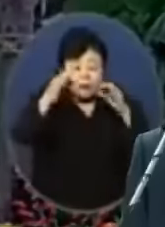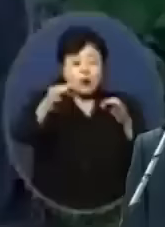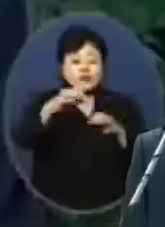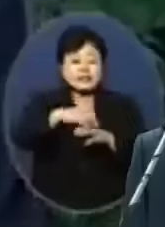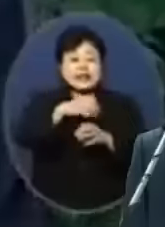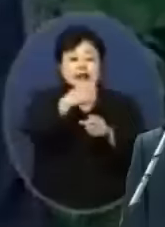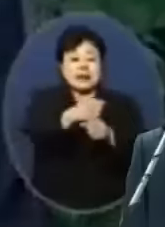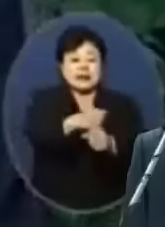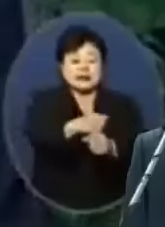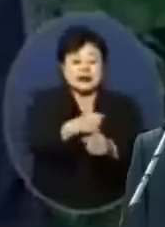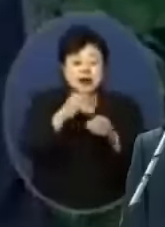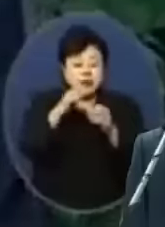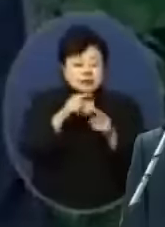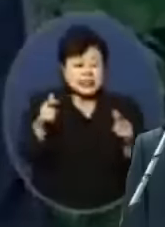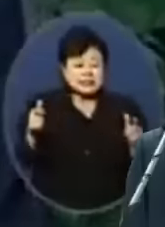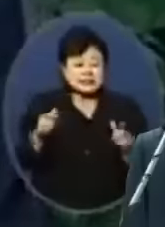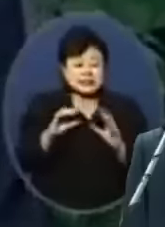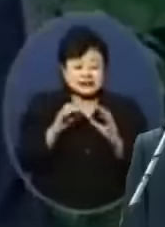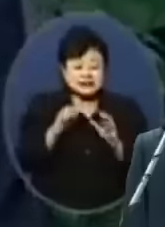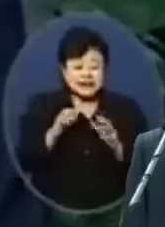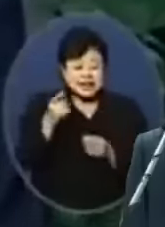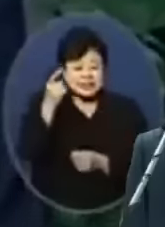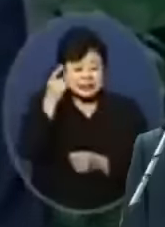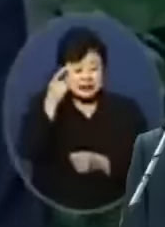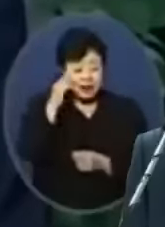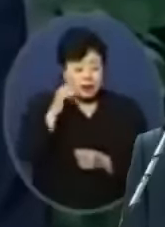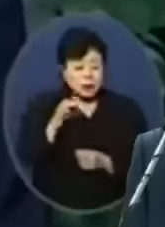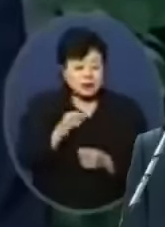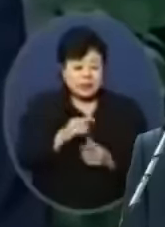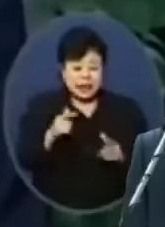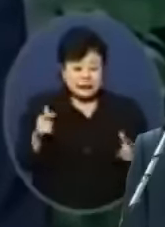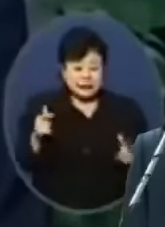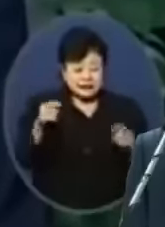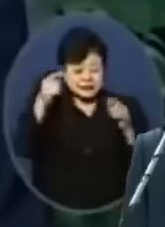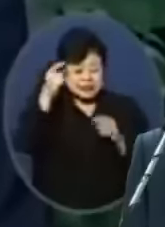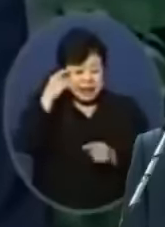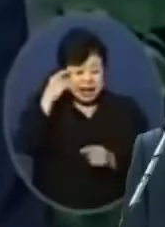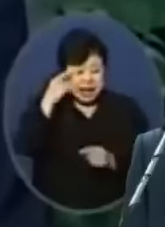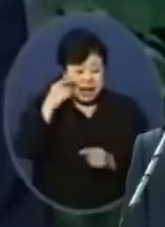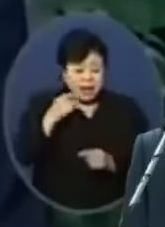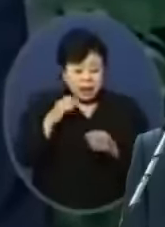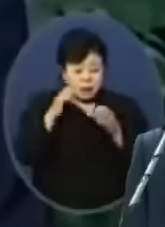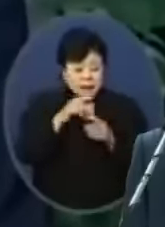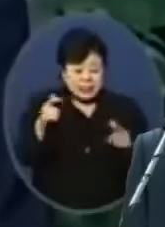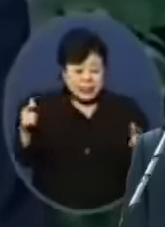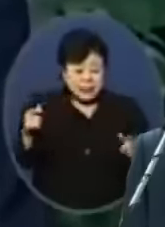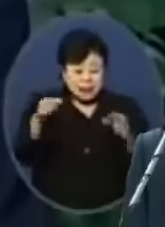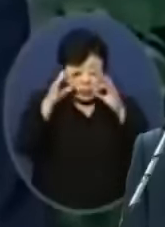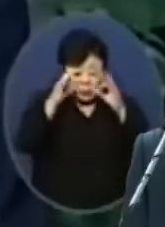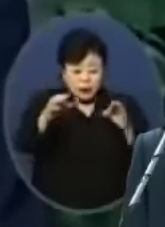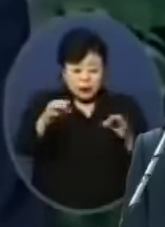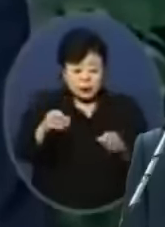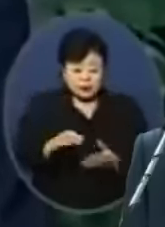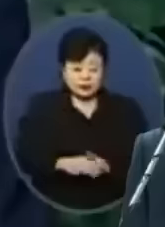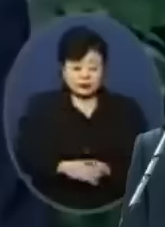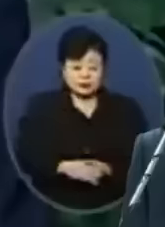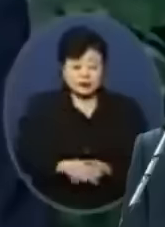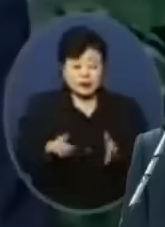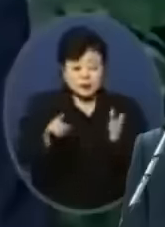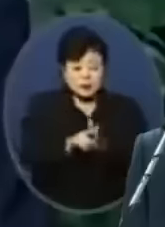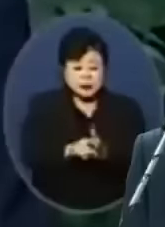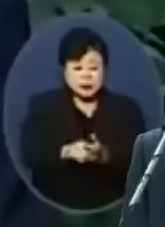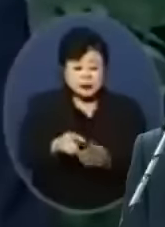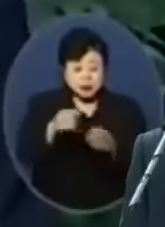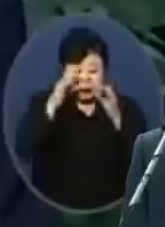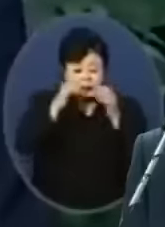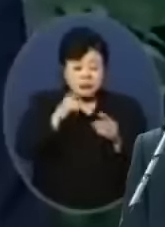세계를 만드는데 눈에 안 보이는 세계가 생각, 눈에 안 보이지요. 보는 것, 눈에 안 보이지요. 믿는 것, 눈에